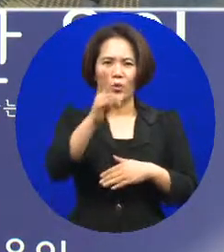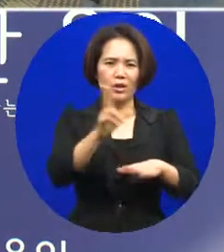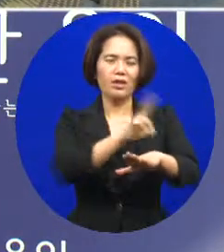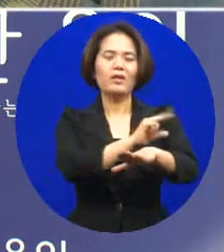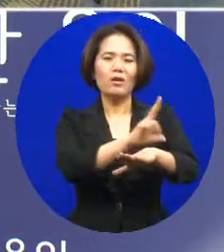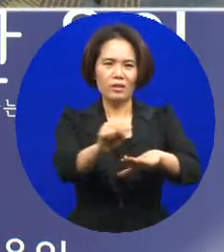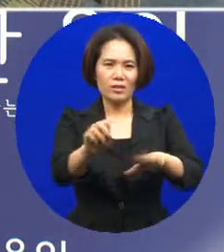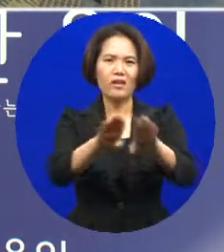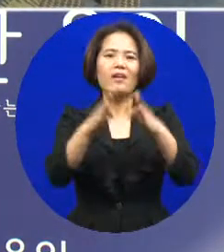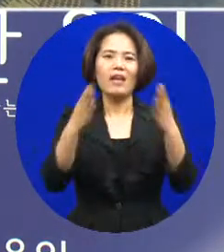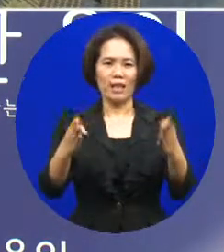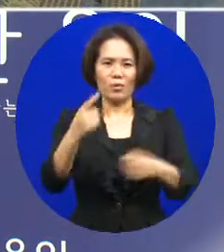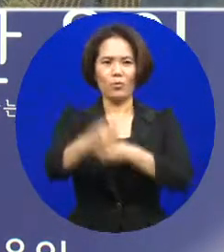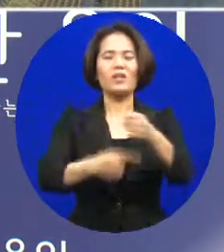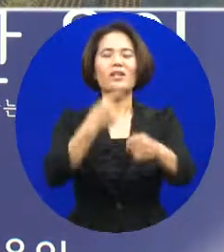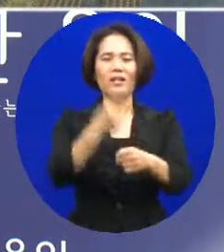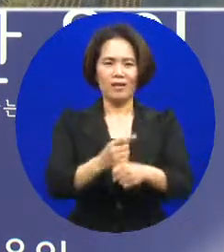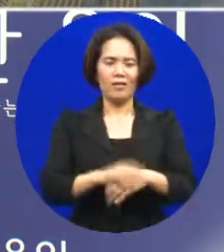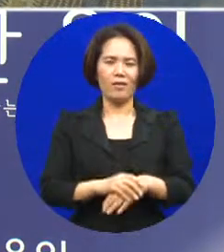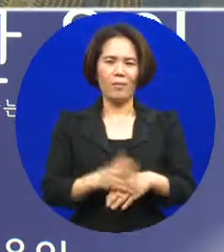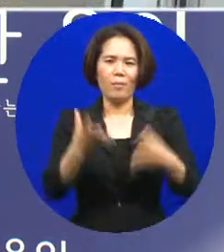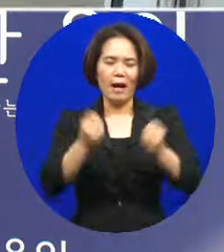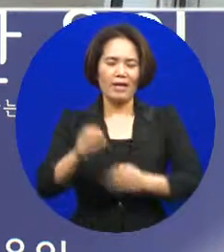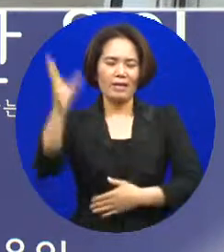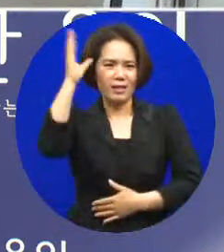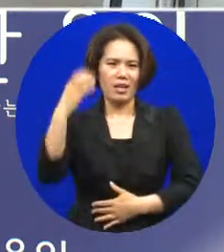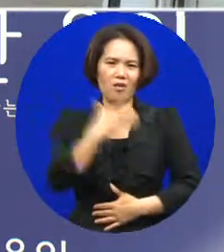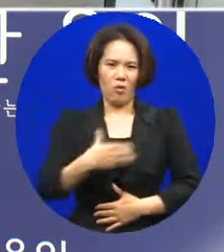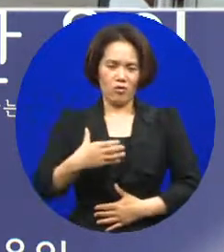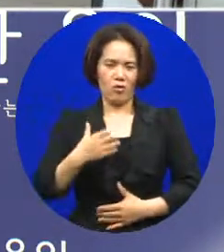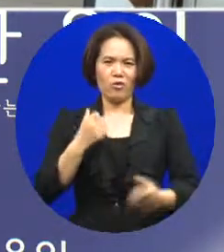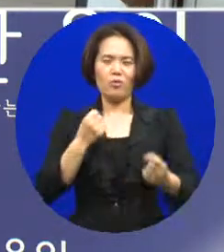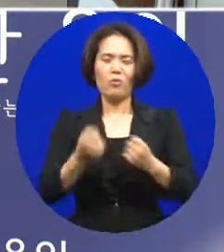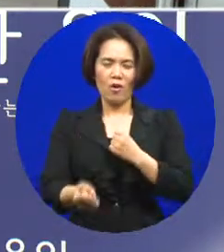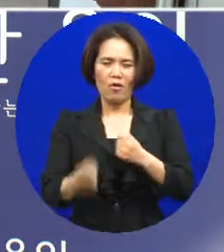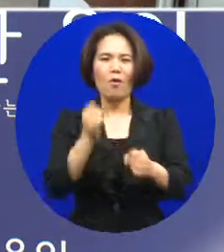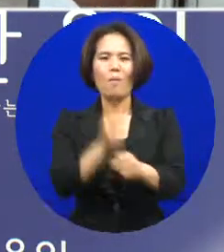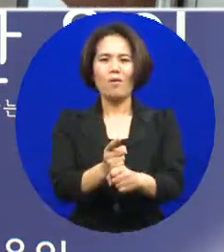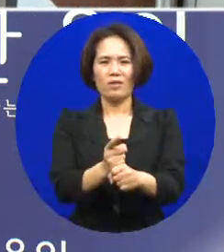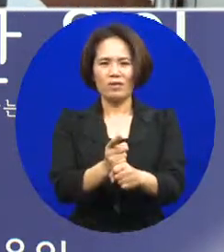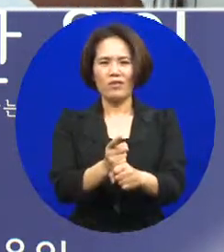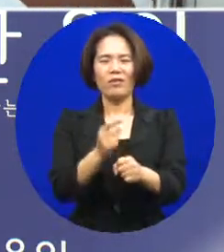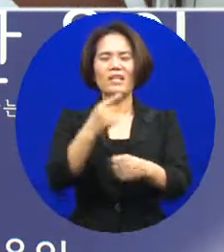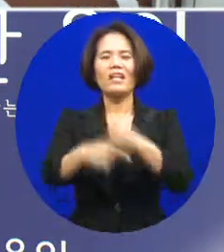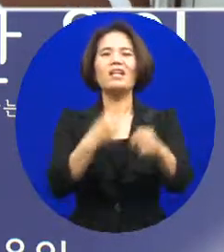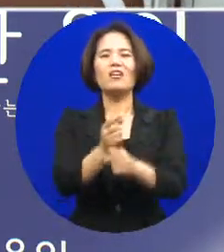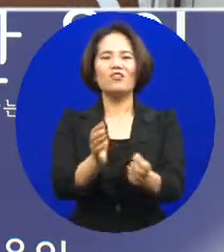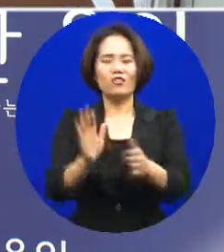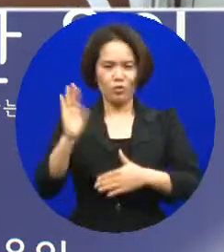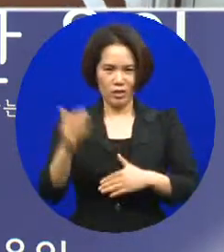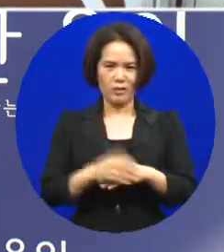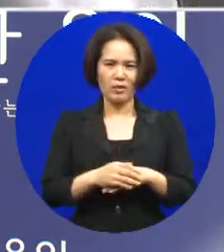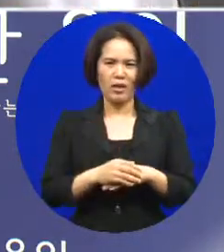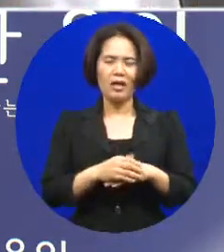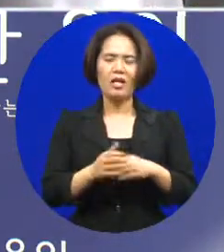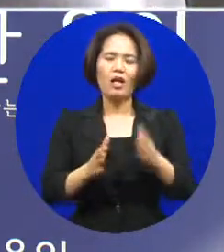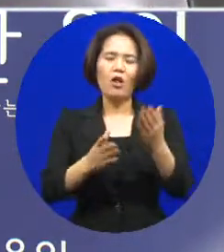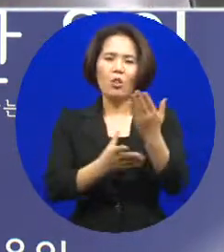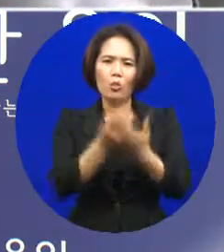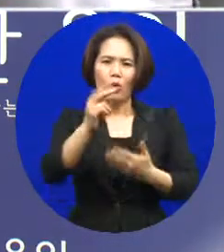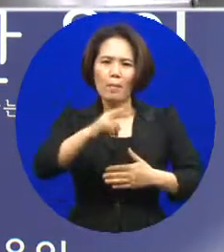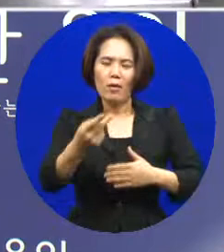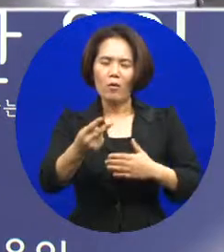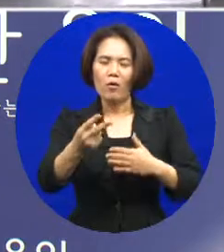용인 경전철 개통 1주년. 많은 기대와 우려 속에 어느새 1년을 달렸는데요. 시는 통합 환승